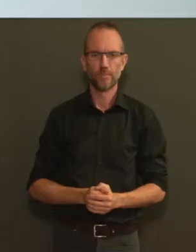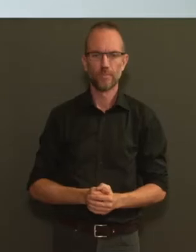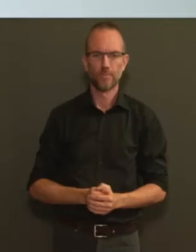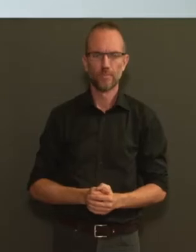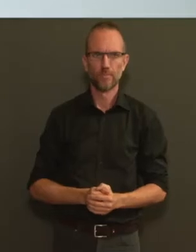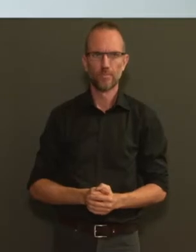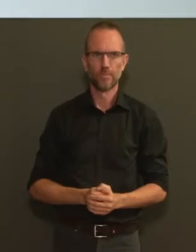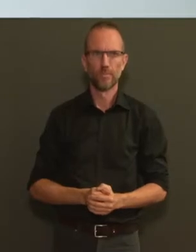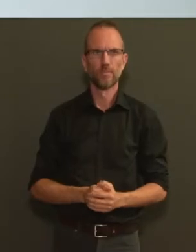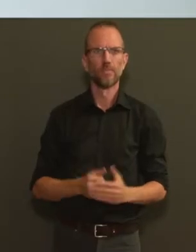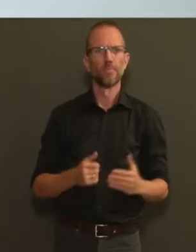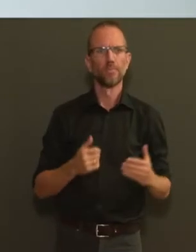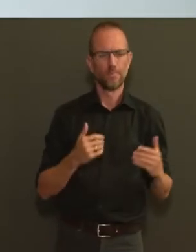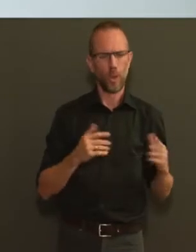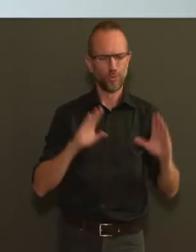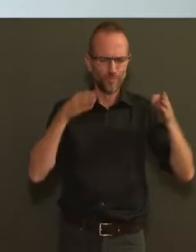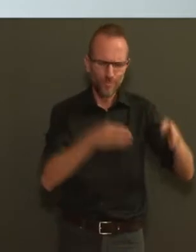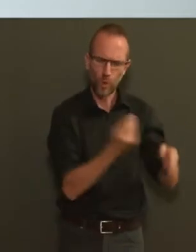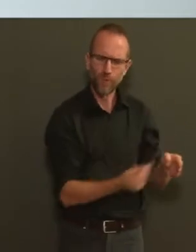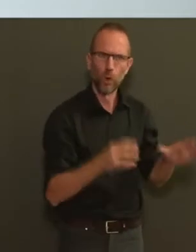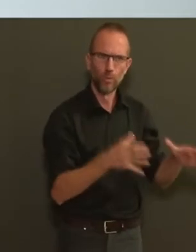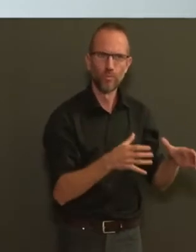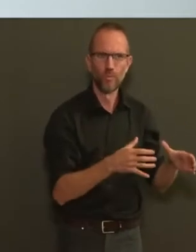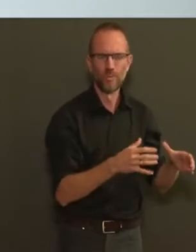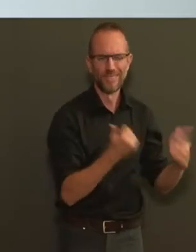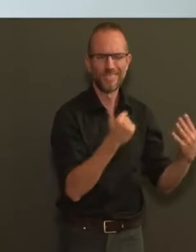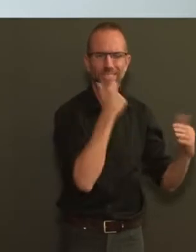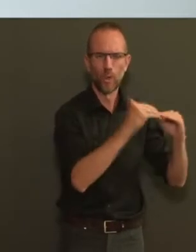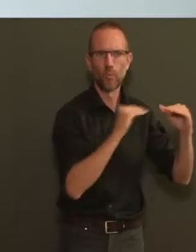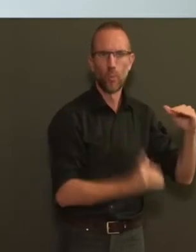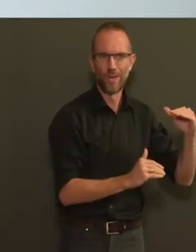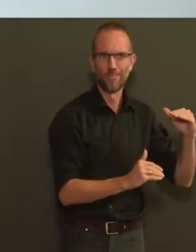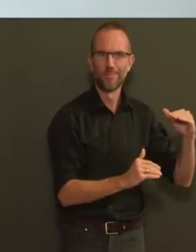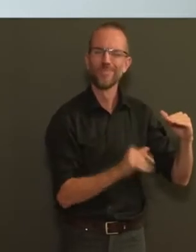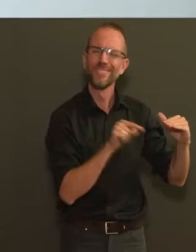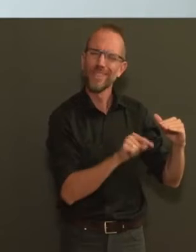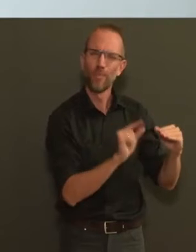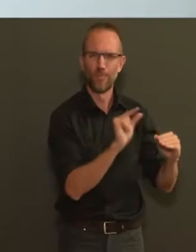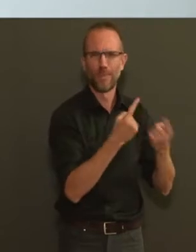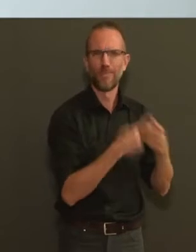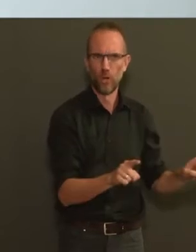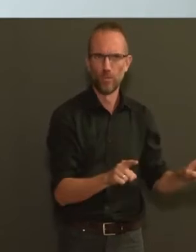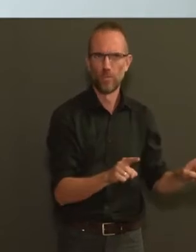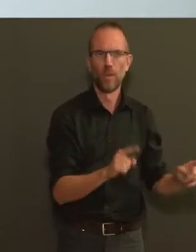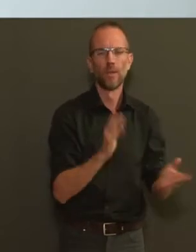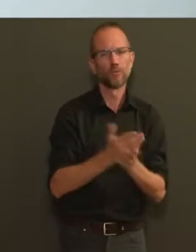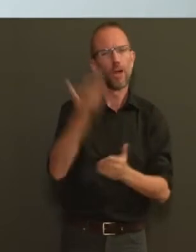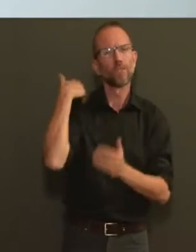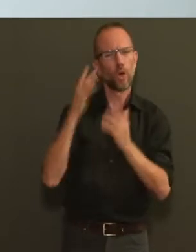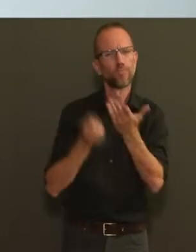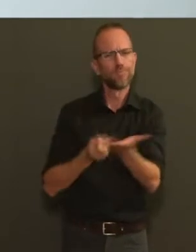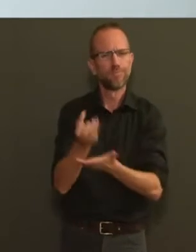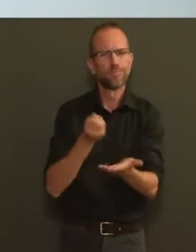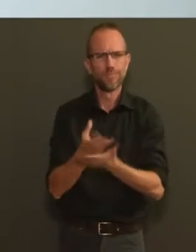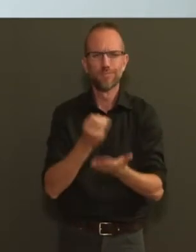Pour les enfants de moins de 6 ans, c'est un peu différent. C'est un peu différent et on vous l'a déjà dit à plusieurs reprises, les enfants sont